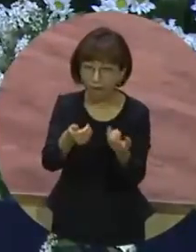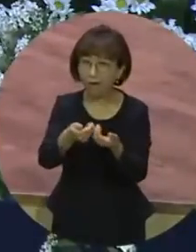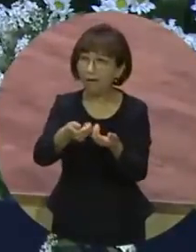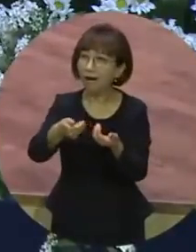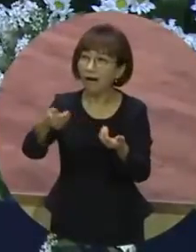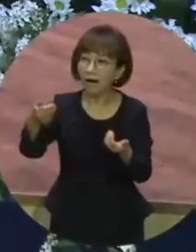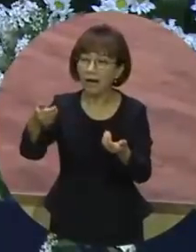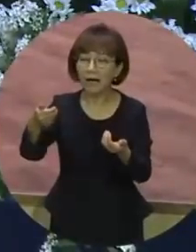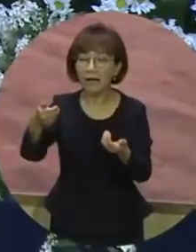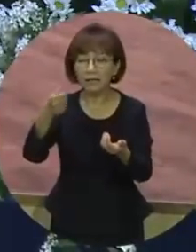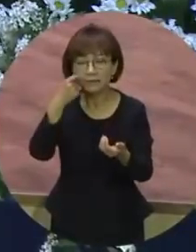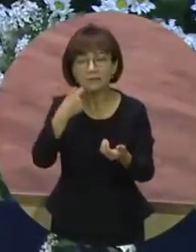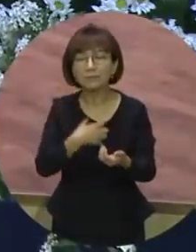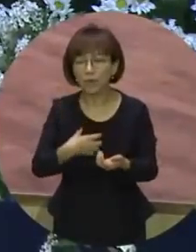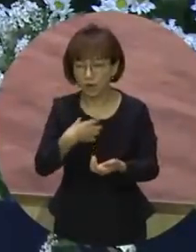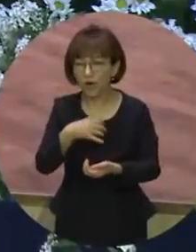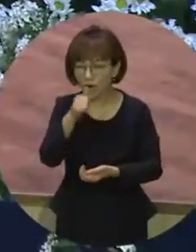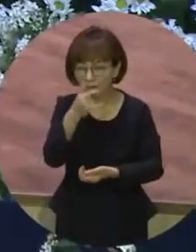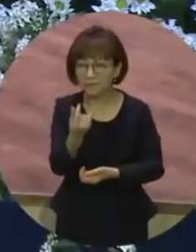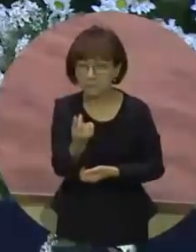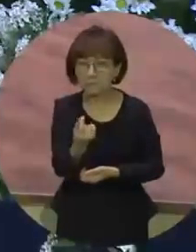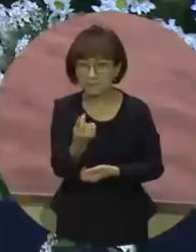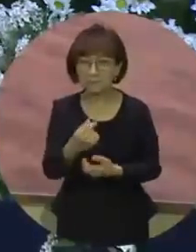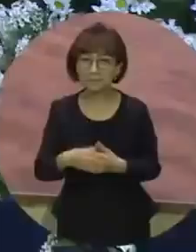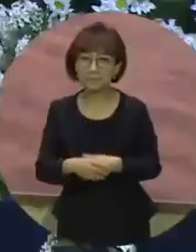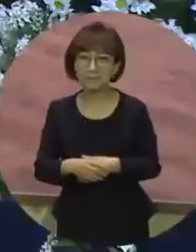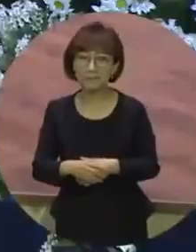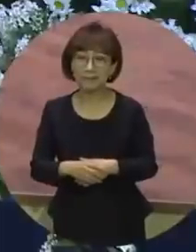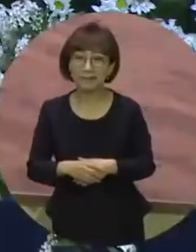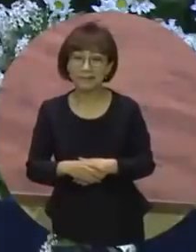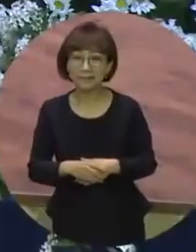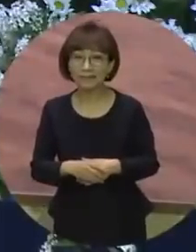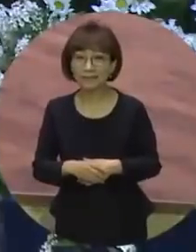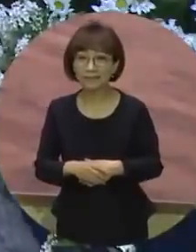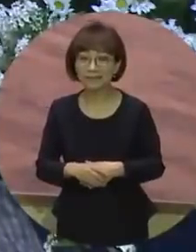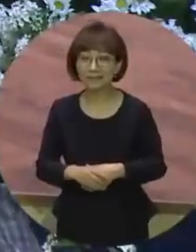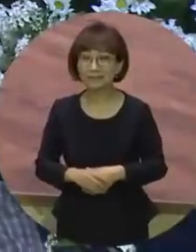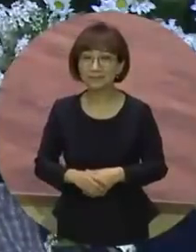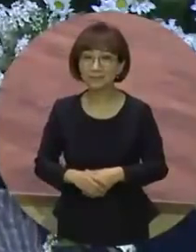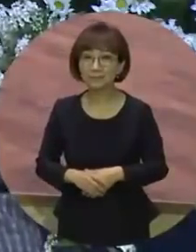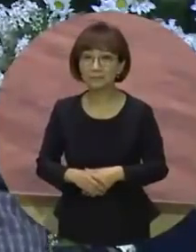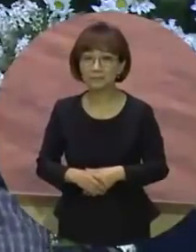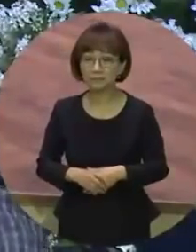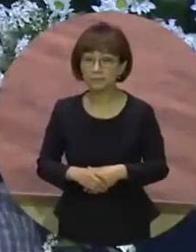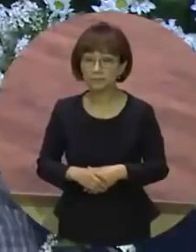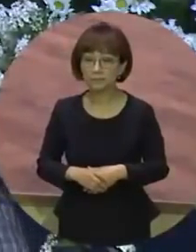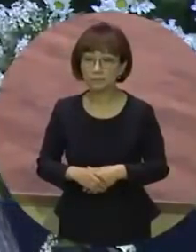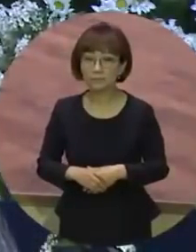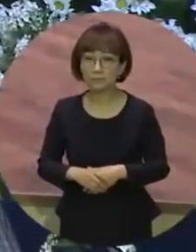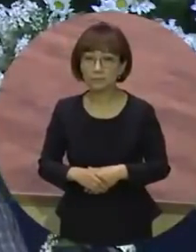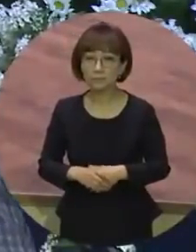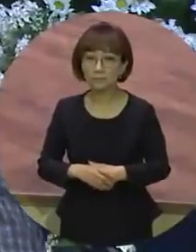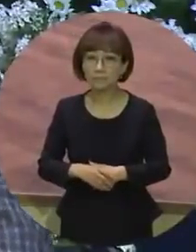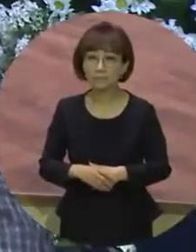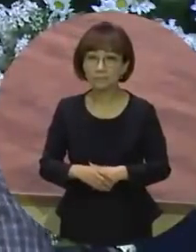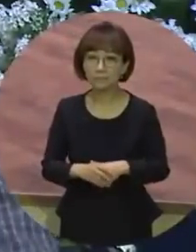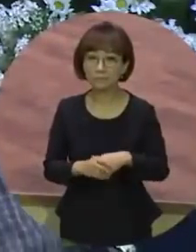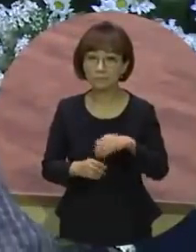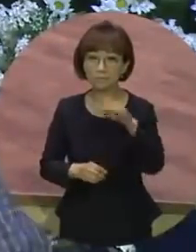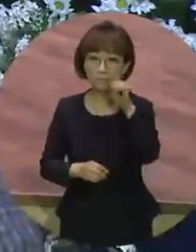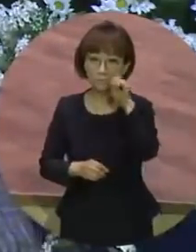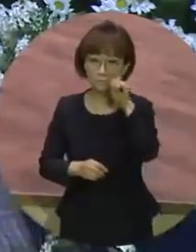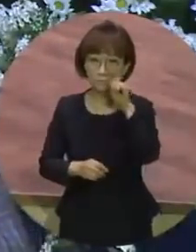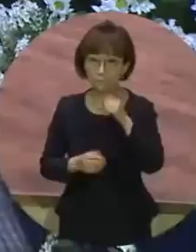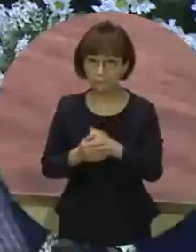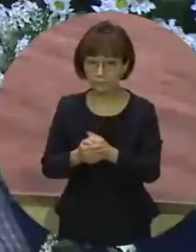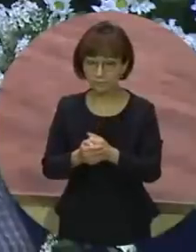너무 오래 슬퍼하면 안 돼요. 예수 믿는 사람이 막 그냥 막 남편 죽었다가 아내 죽었다가 자식 죽었다고 막